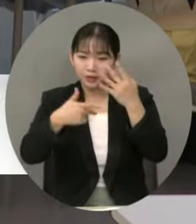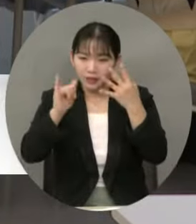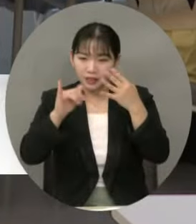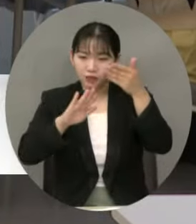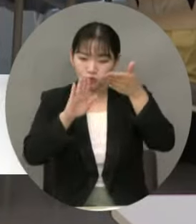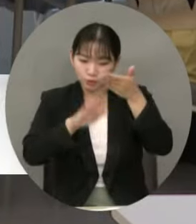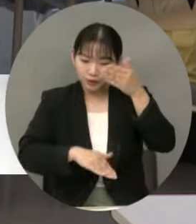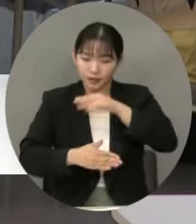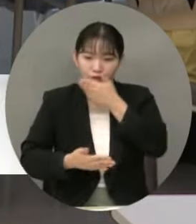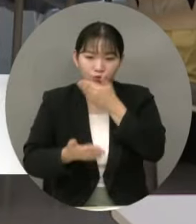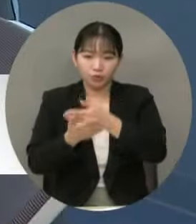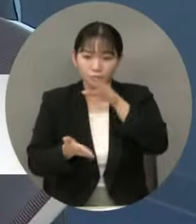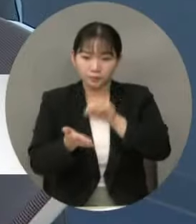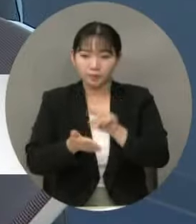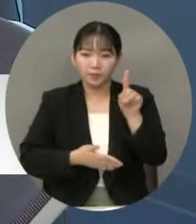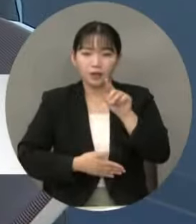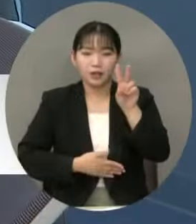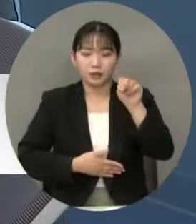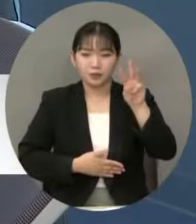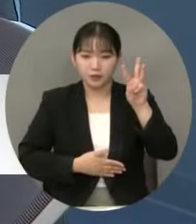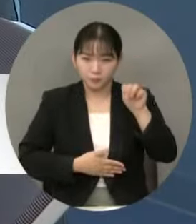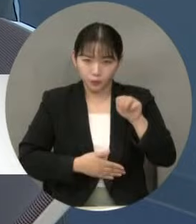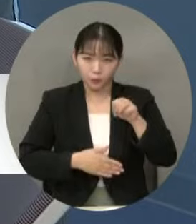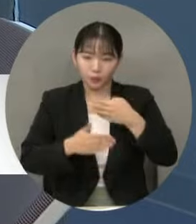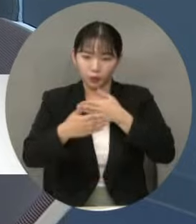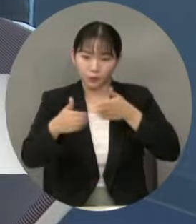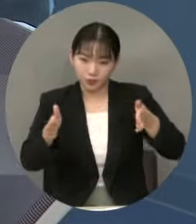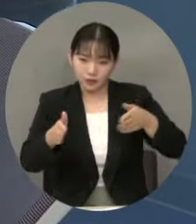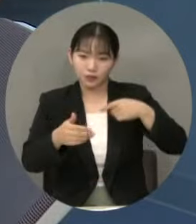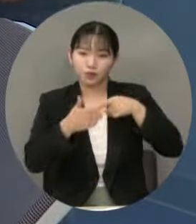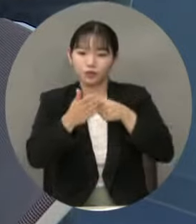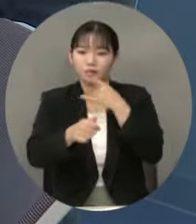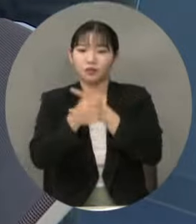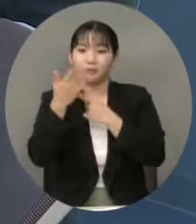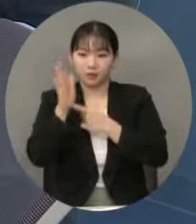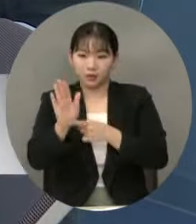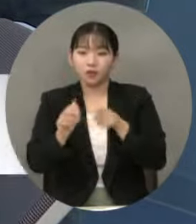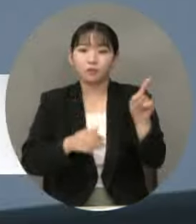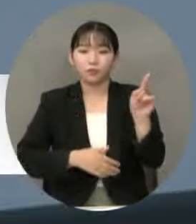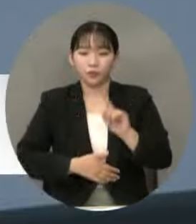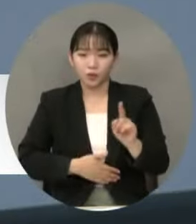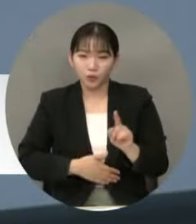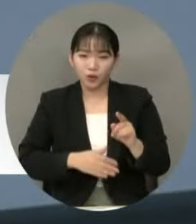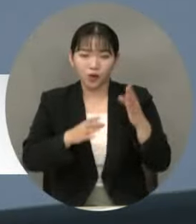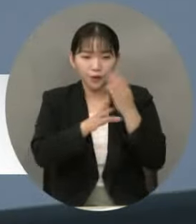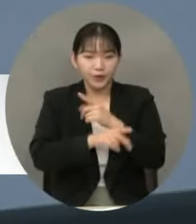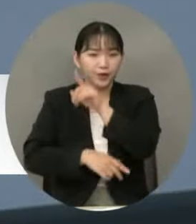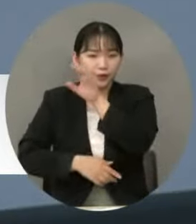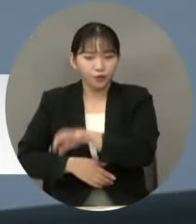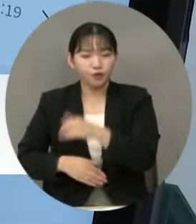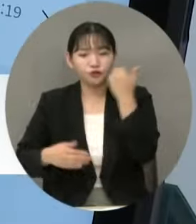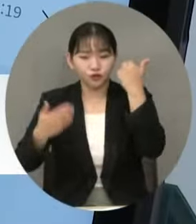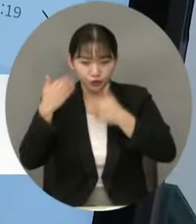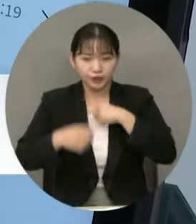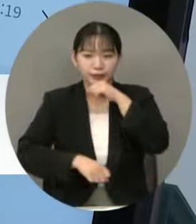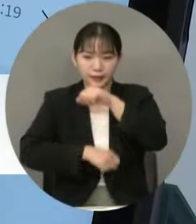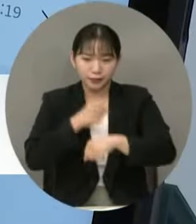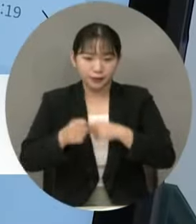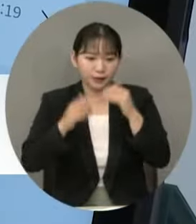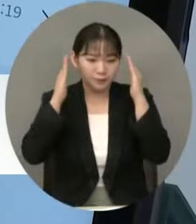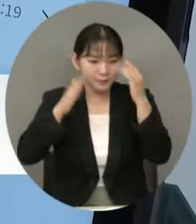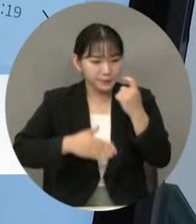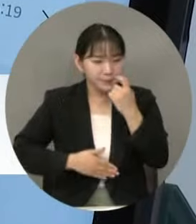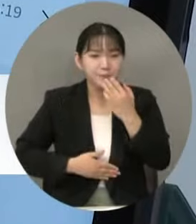핵심 과제로 2030 교실을 추진하겠다고 밝혔습니다. 2030 교실은 언제 어디서 누구든지 학습이